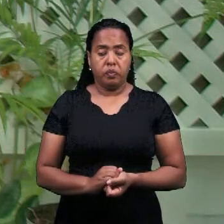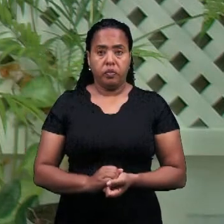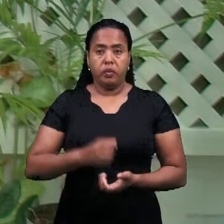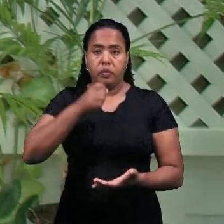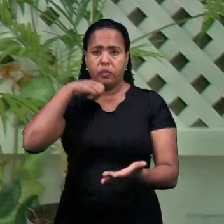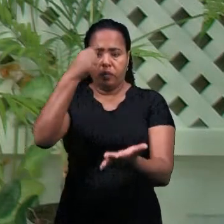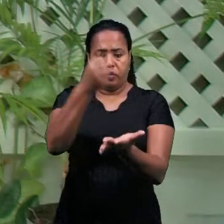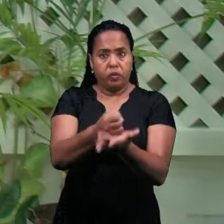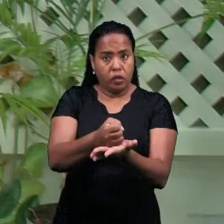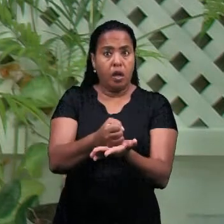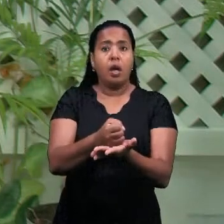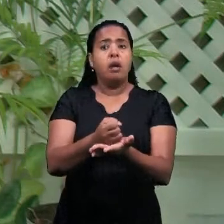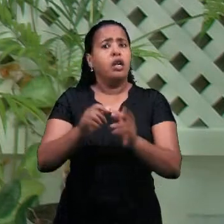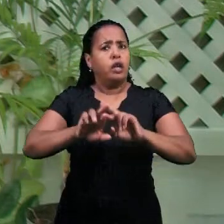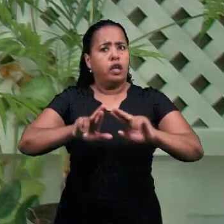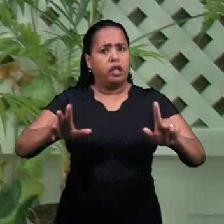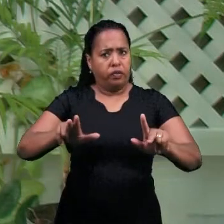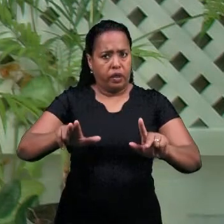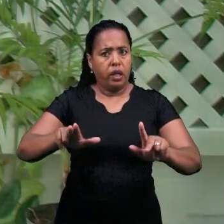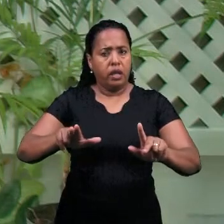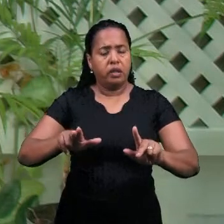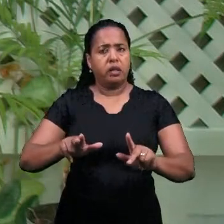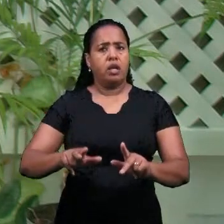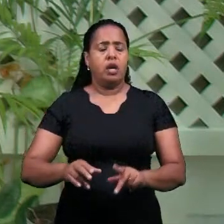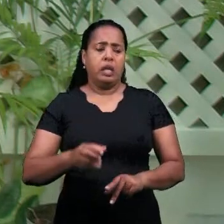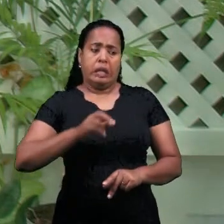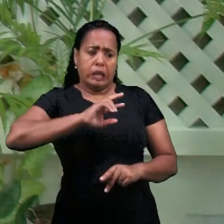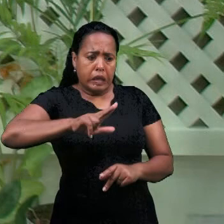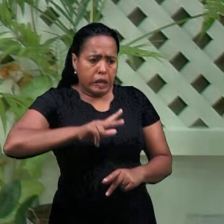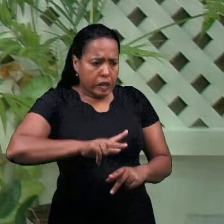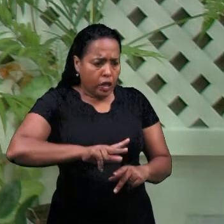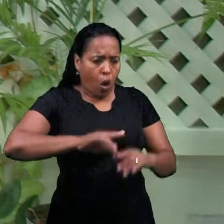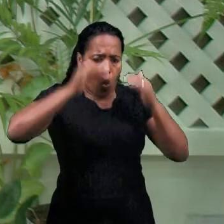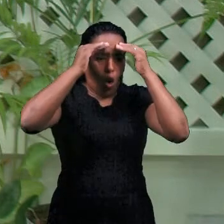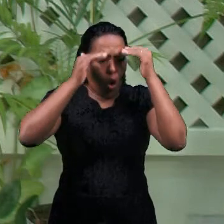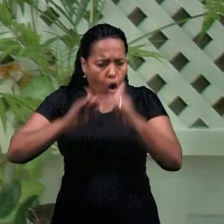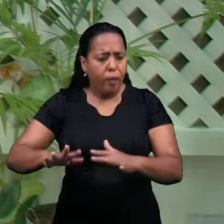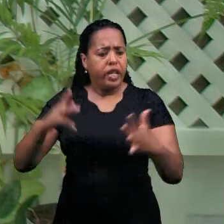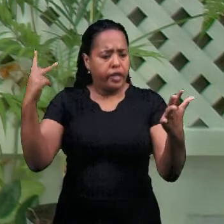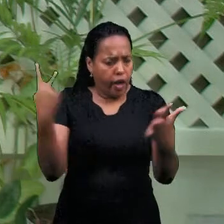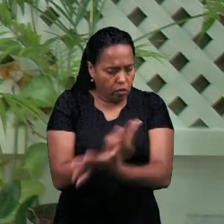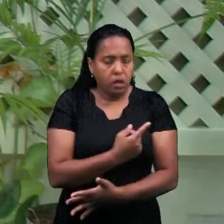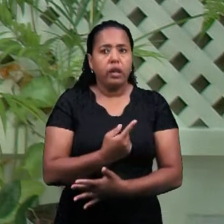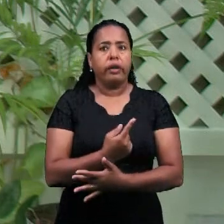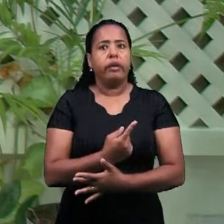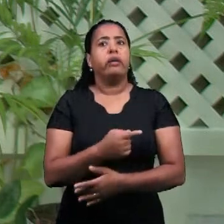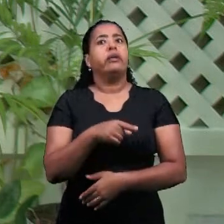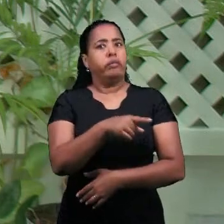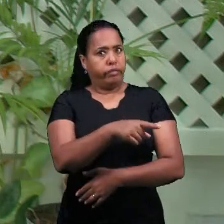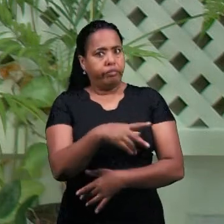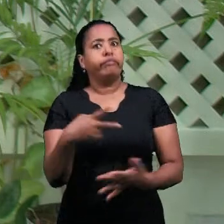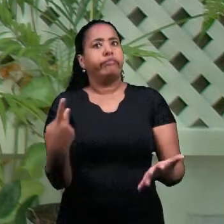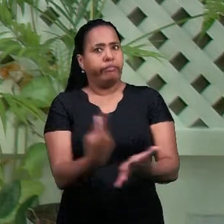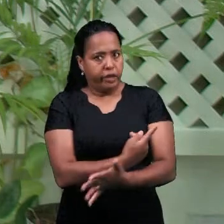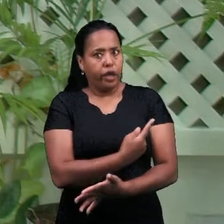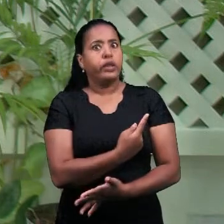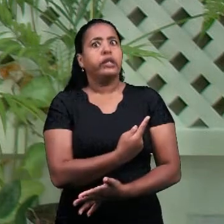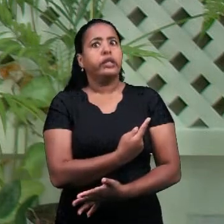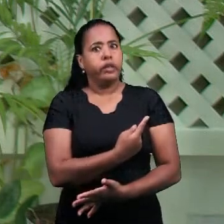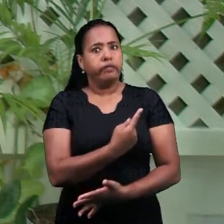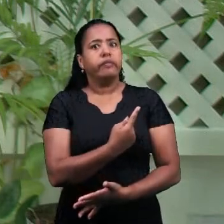Testament, c'est différent. La prophétie dit, s'il ne fait pas ceci, ça va arriver cela. Il se passait. Donc,